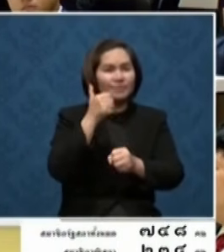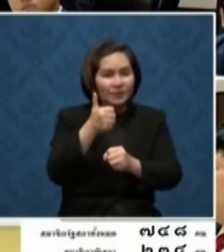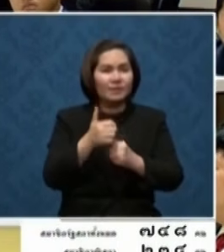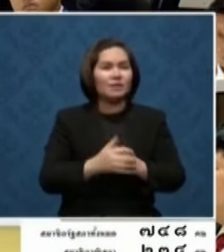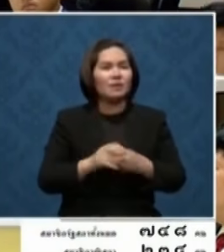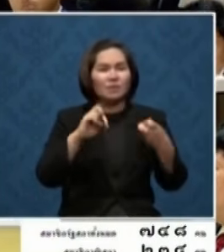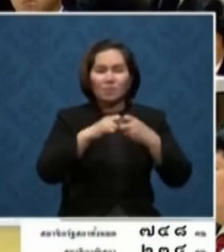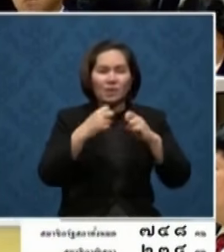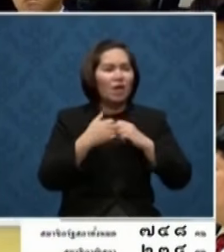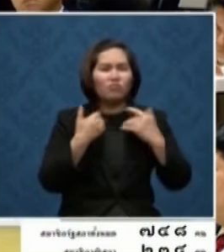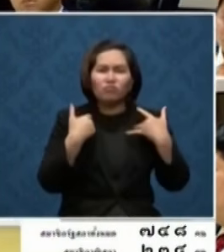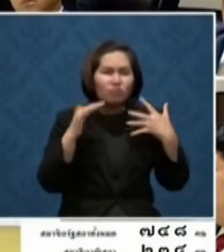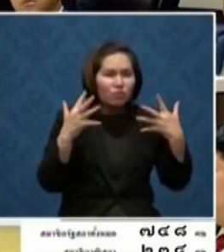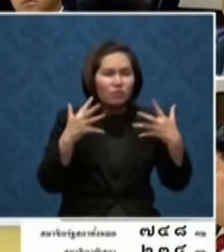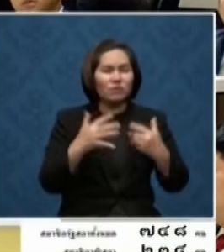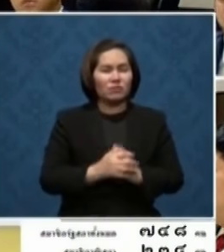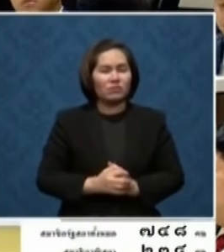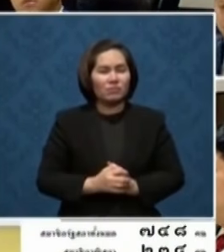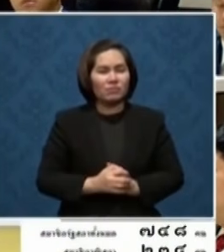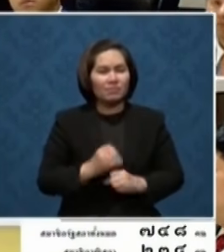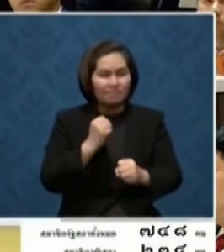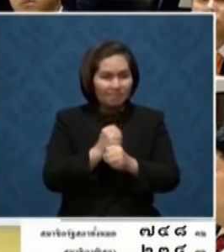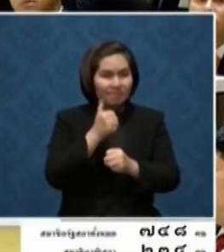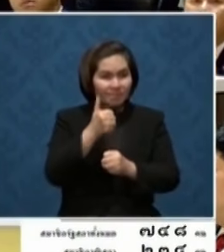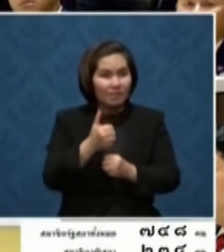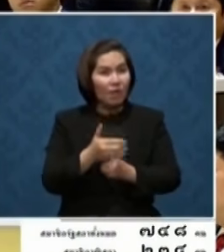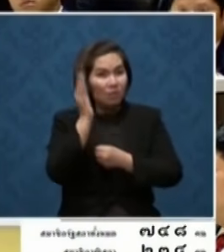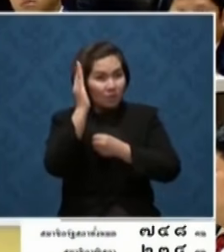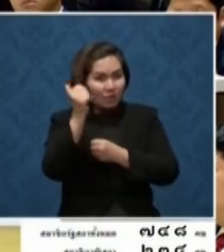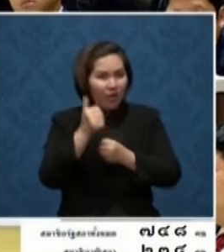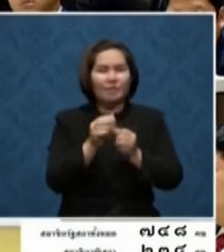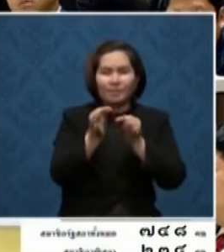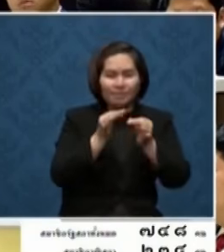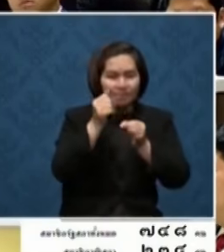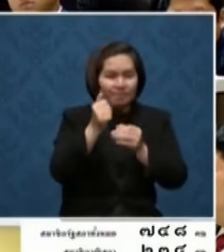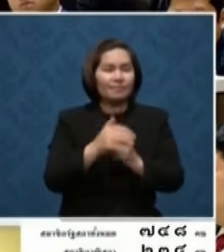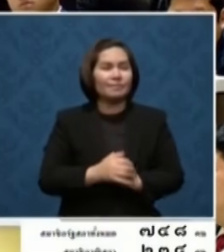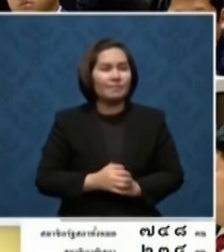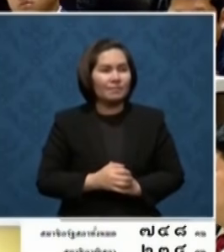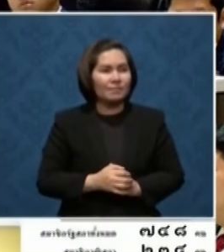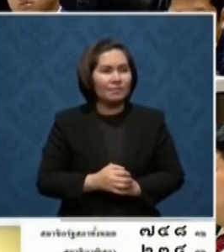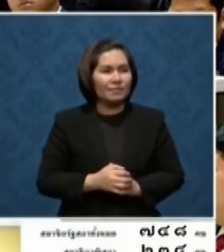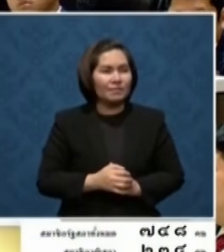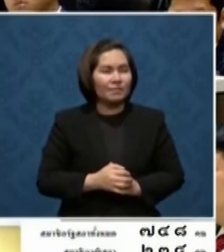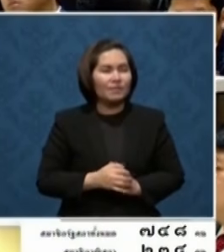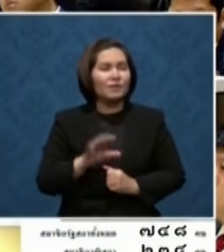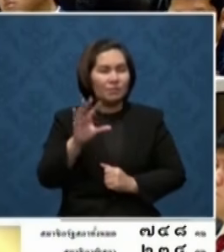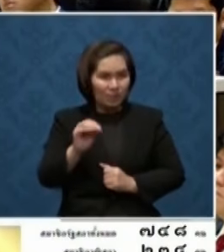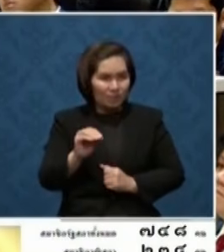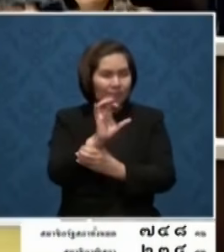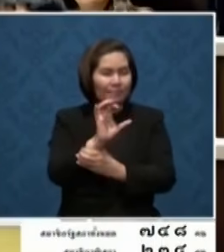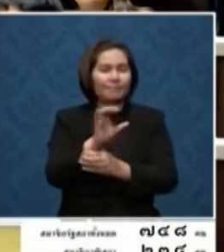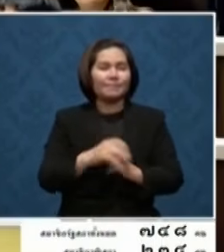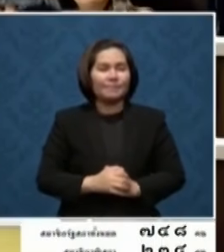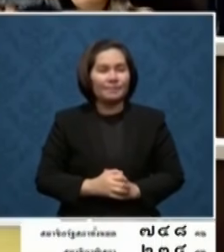กลับไปใช้มติโหวตเลือกนายกเฉพาะสภาผู้แทนราษฎรเนี่ยการจะปลดล็อกนายกคนนอกมันจะทำไม่ได้แล้วนะถ้าคุณ